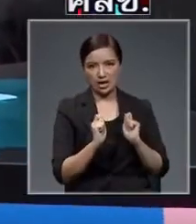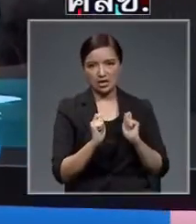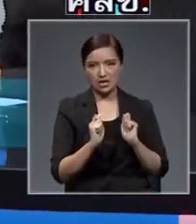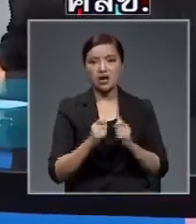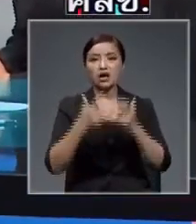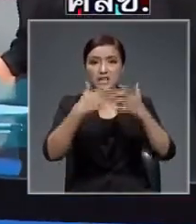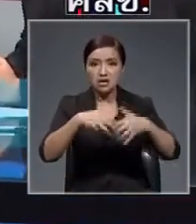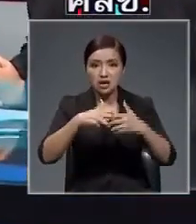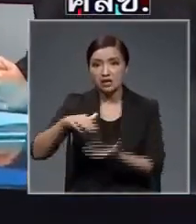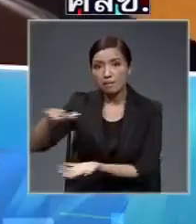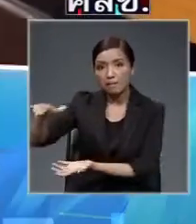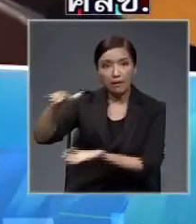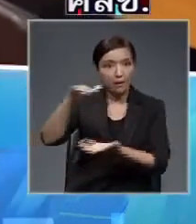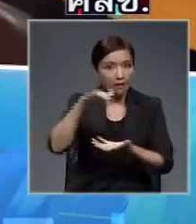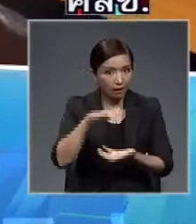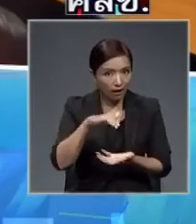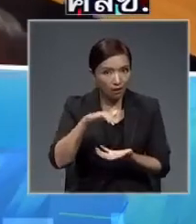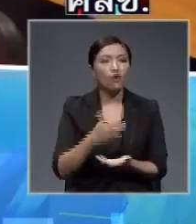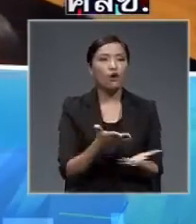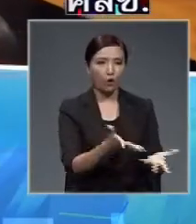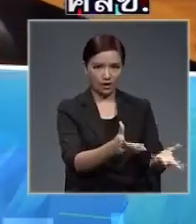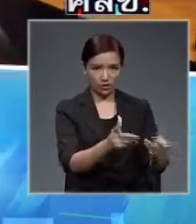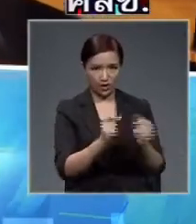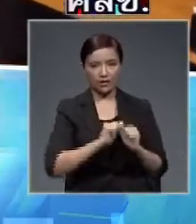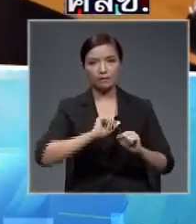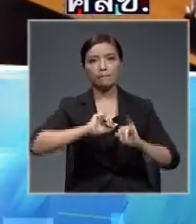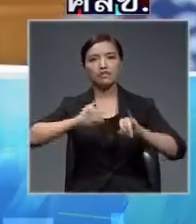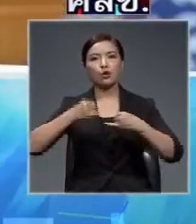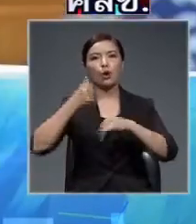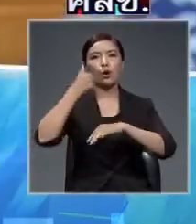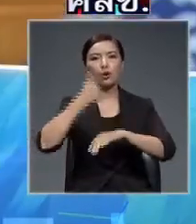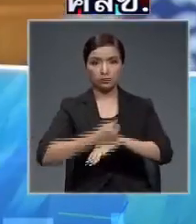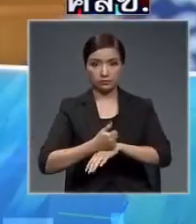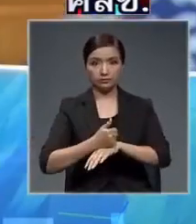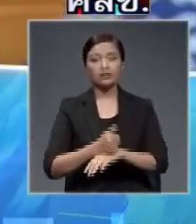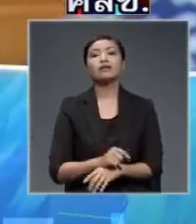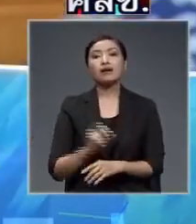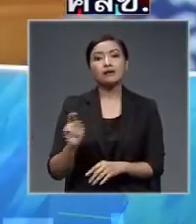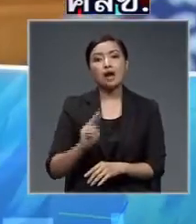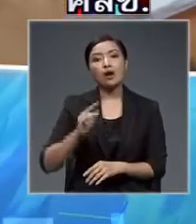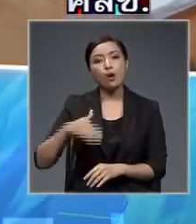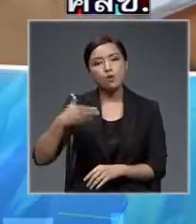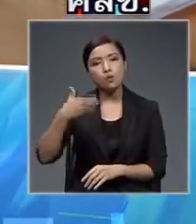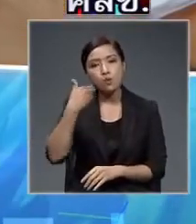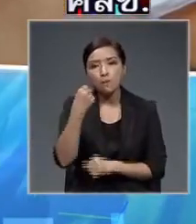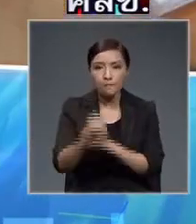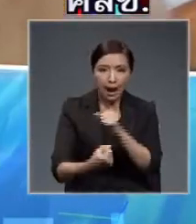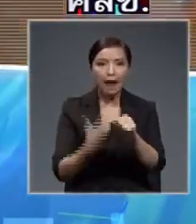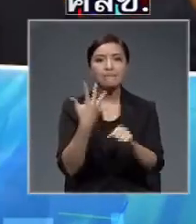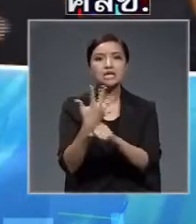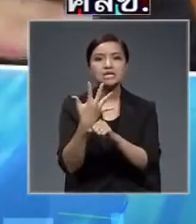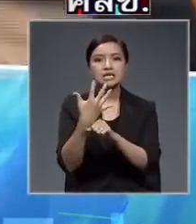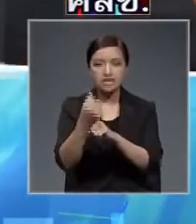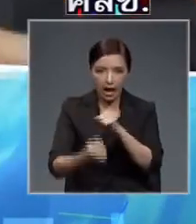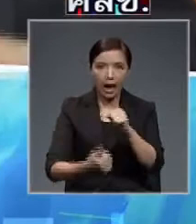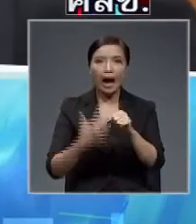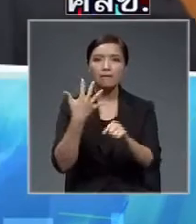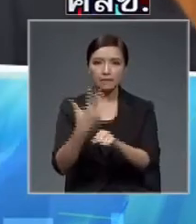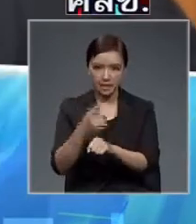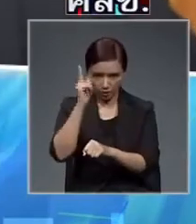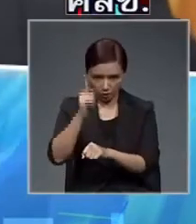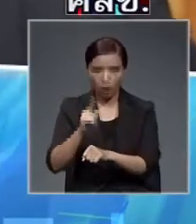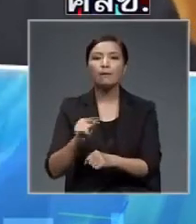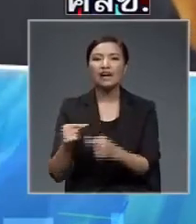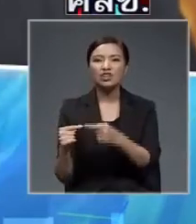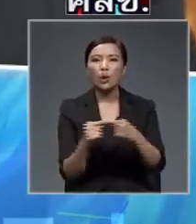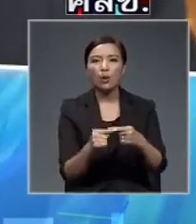าเครื่องมานะแล้วก็จะขออนุญาตครอบครองนะคะแล้วเมื่อใช้ไปเนี่ยก็จะต้องทุกๆ5ปีนะคะว่าจะต้องเอามาต่อใบอนุ